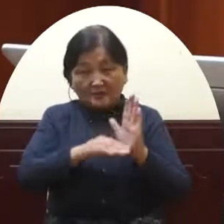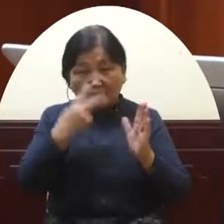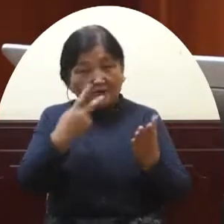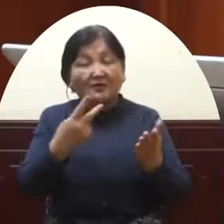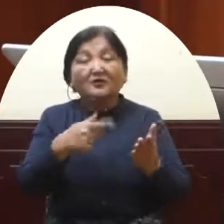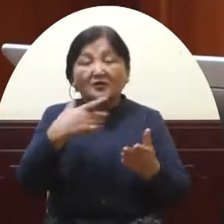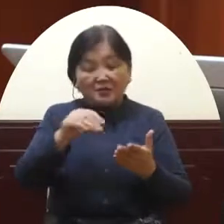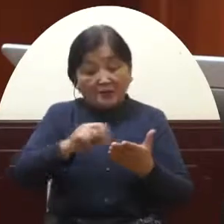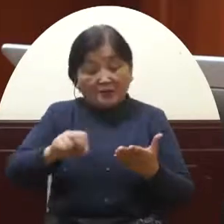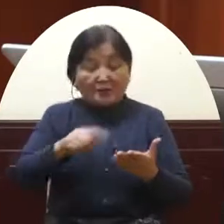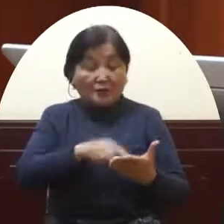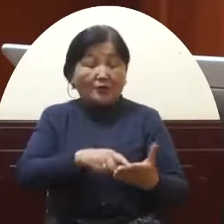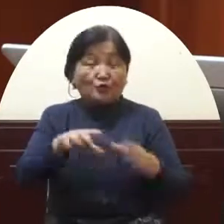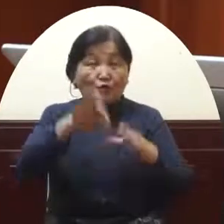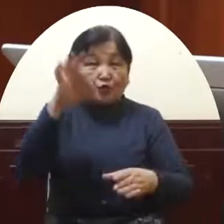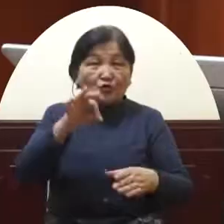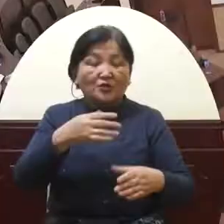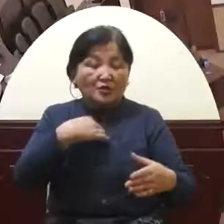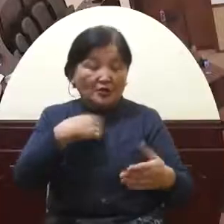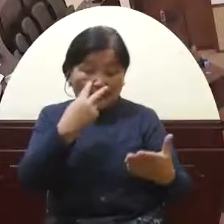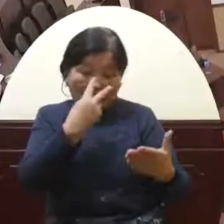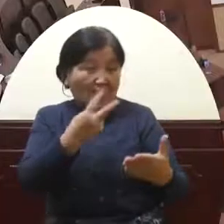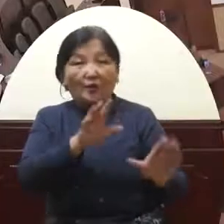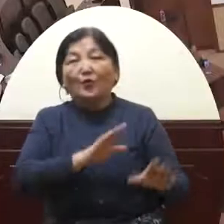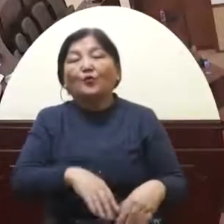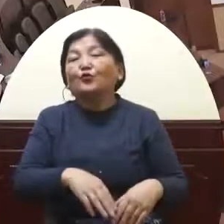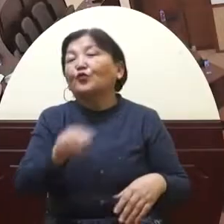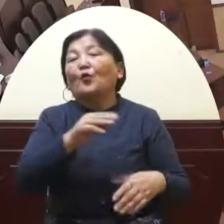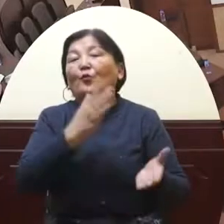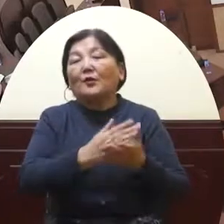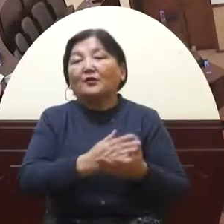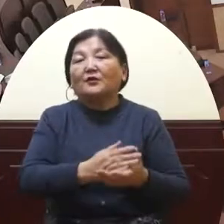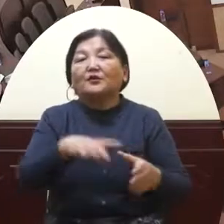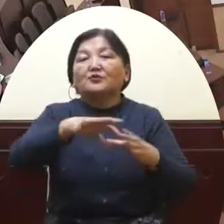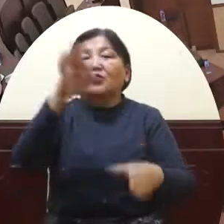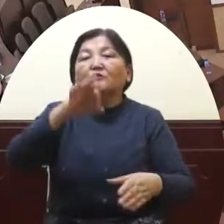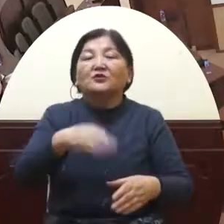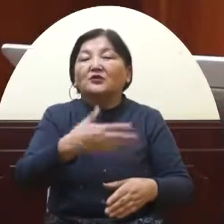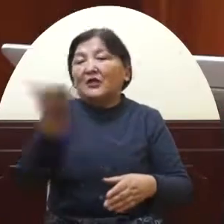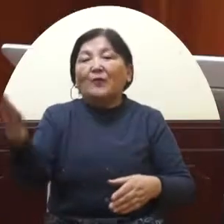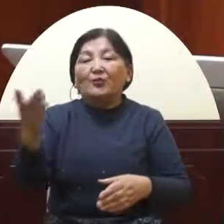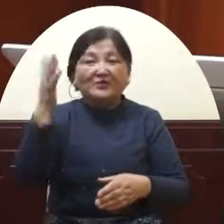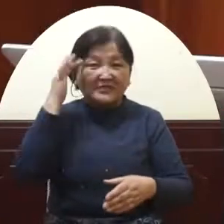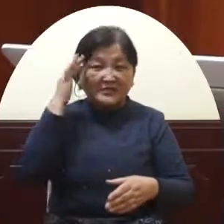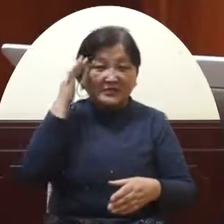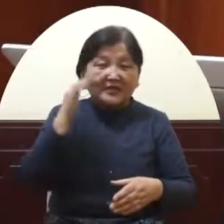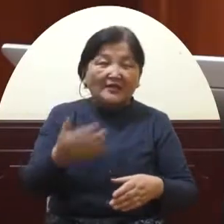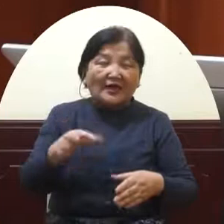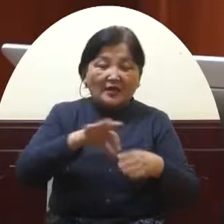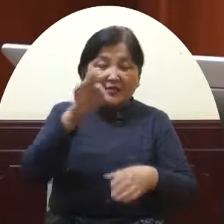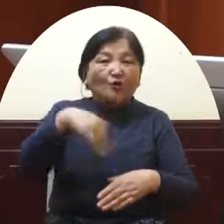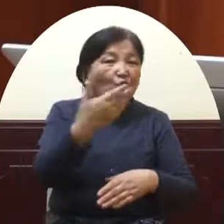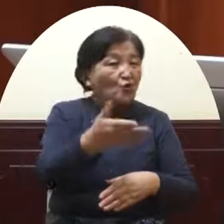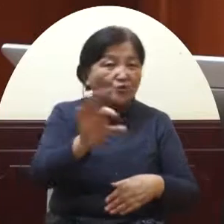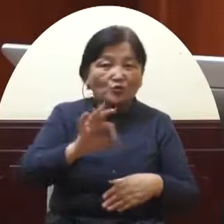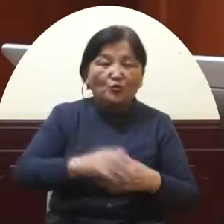байна. Сонгогчид энийг олж харахгүй байна. Тэгсэн хэрнээ сонгогчдыг саналаа өгсөнгүү дээр нь